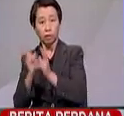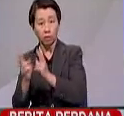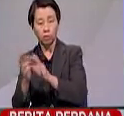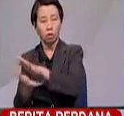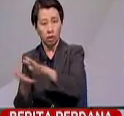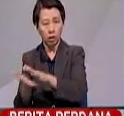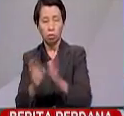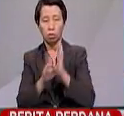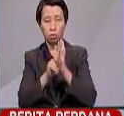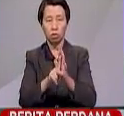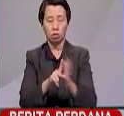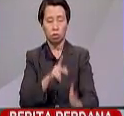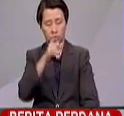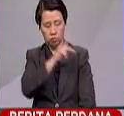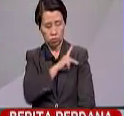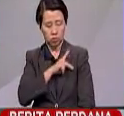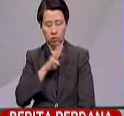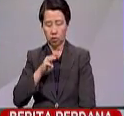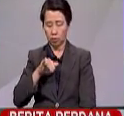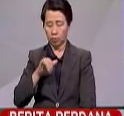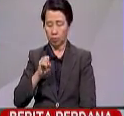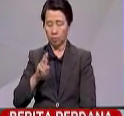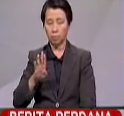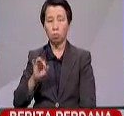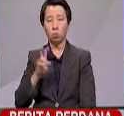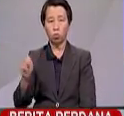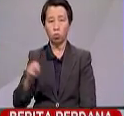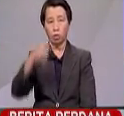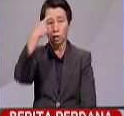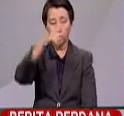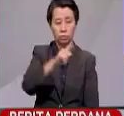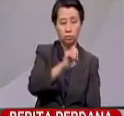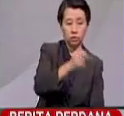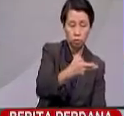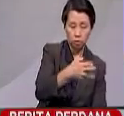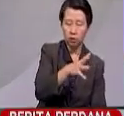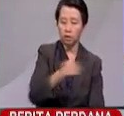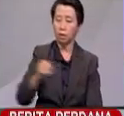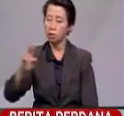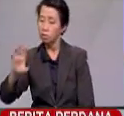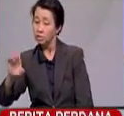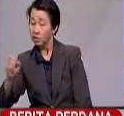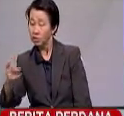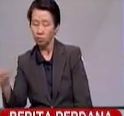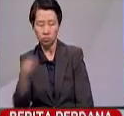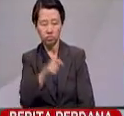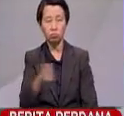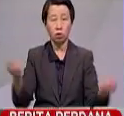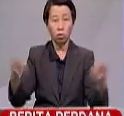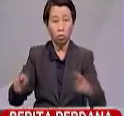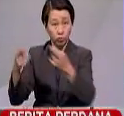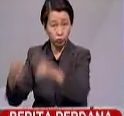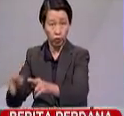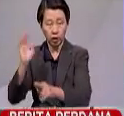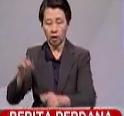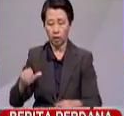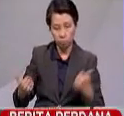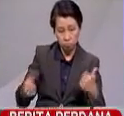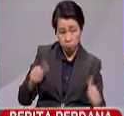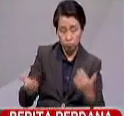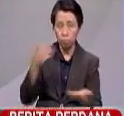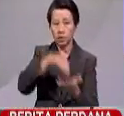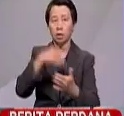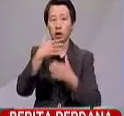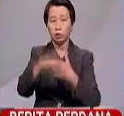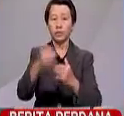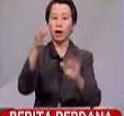masing-masing diketuai Dato' Mizmun Siddiq, Dato' Tay Siu Bok dan Chin Ei Hui. Kontrak barisan jurulatih tersebut hanya akan dinilai semula